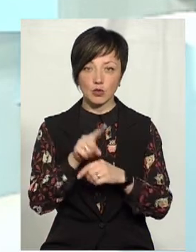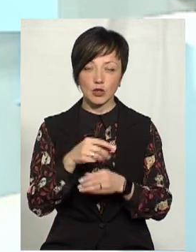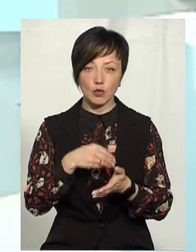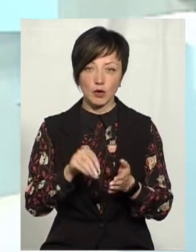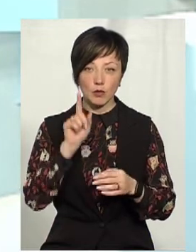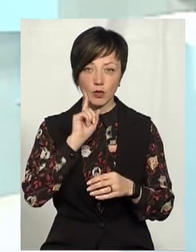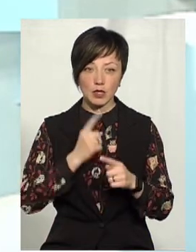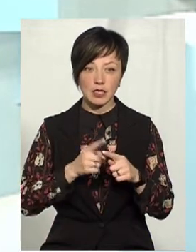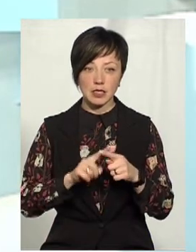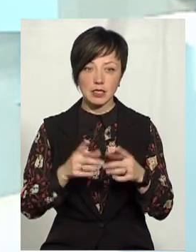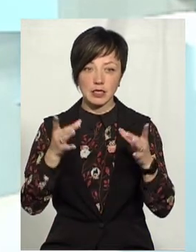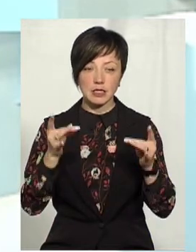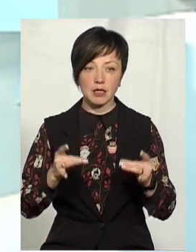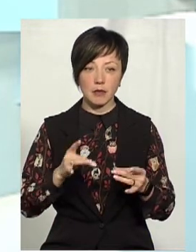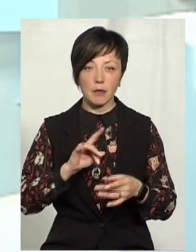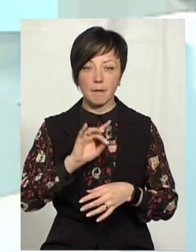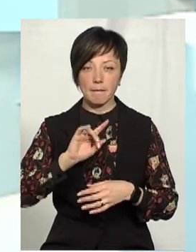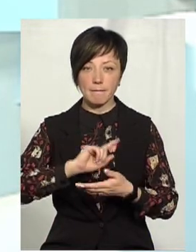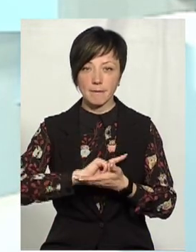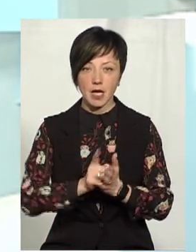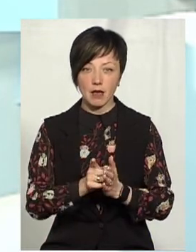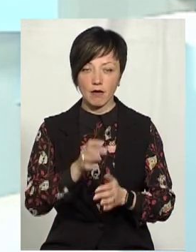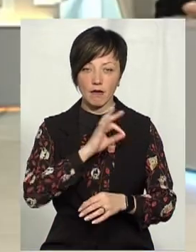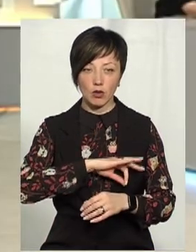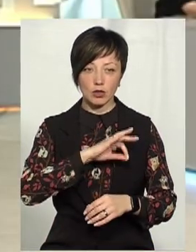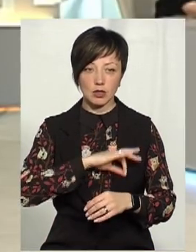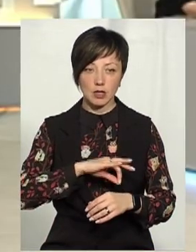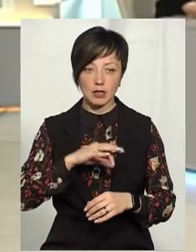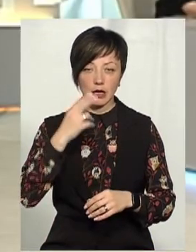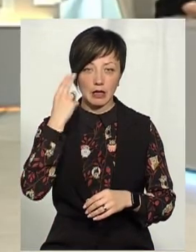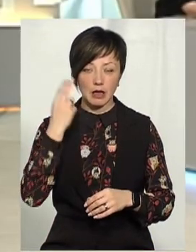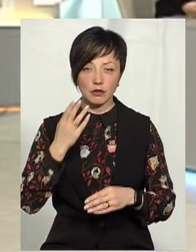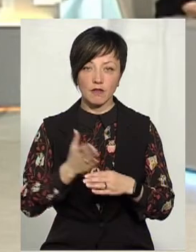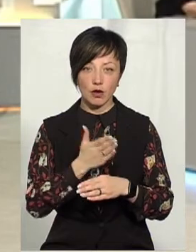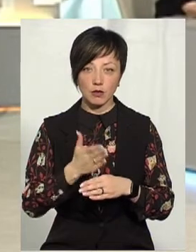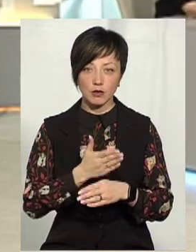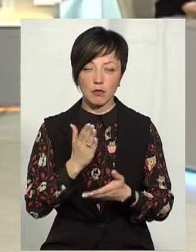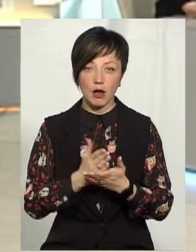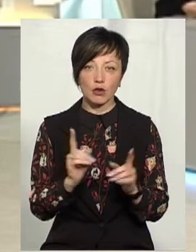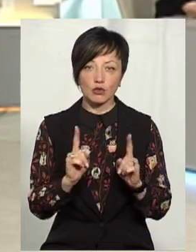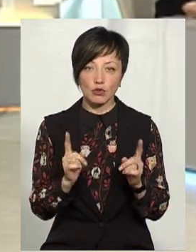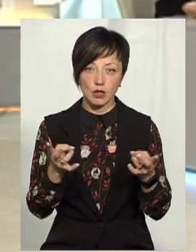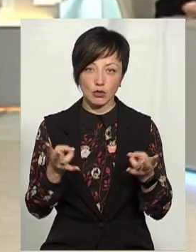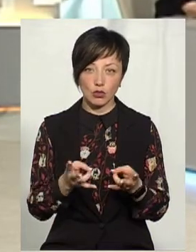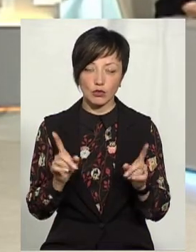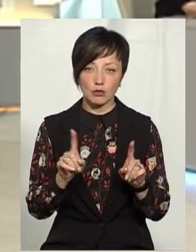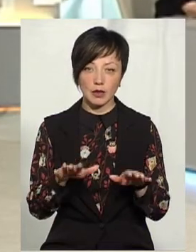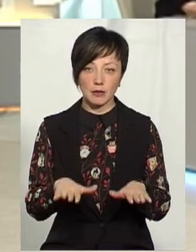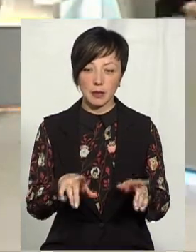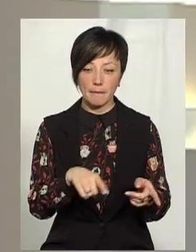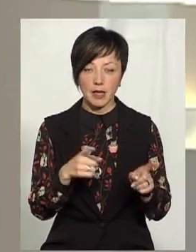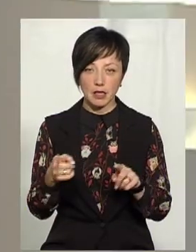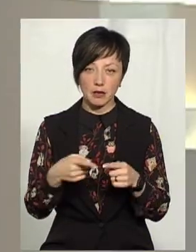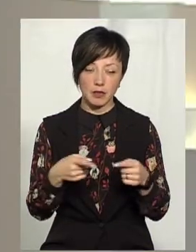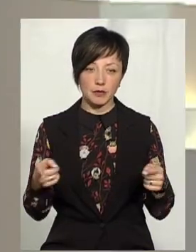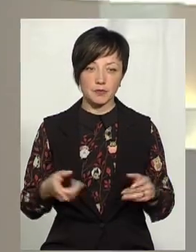поки що ці системи миттєвого використання, які є там китайського виробництва, але щоб ми мали хоча б щось для того, щоб на місці можна було. Перехідний.